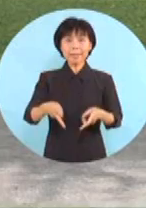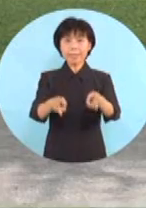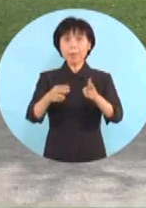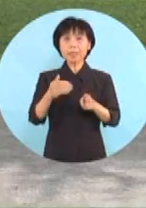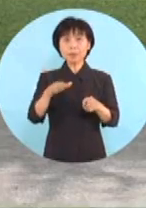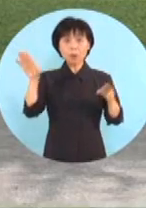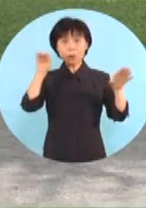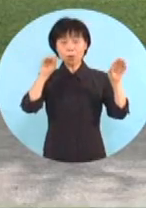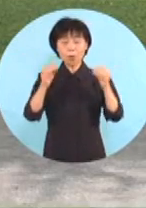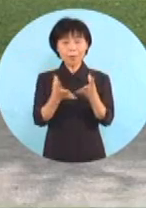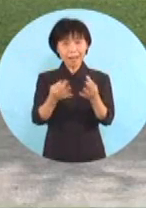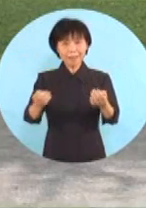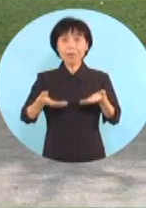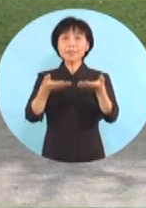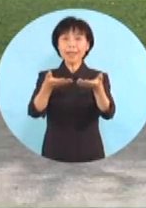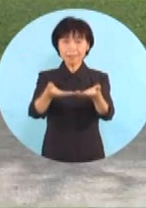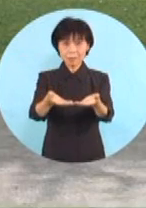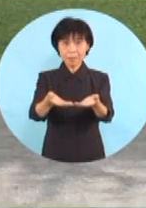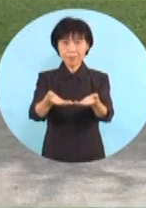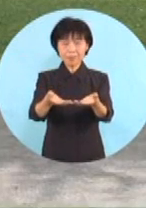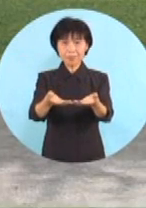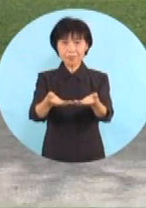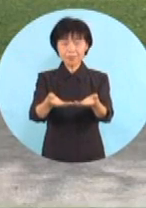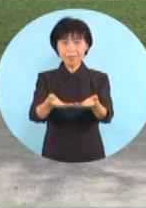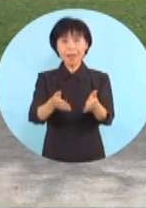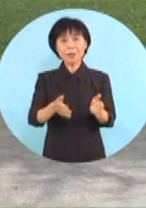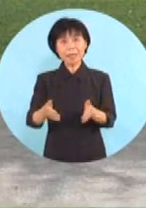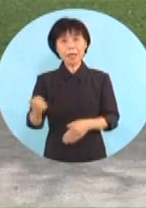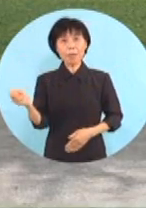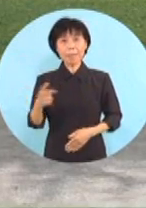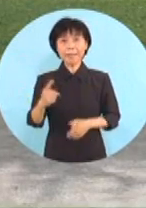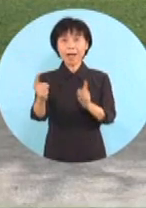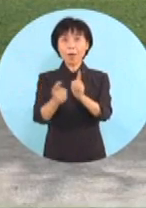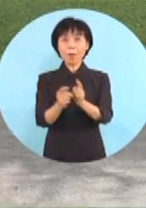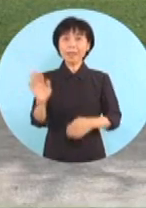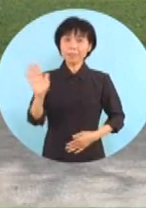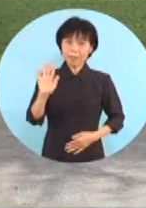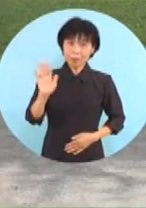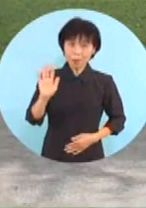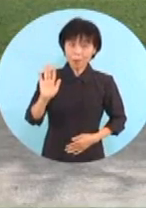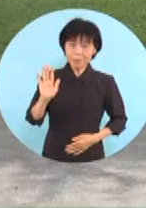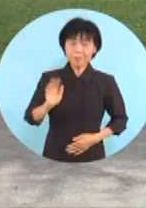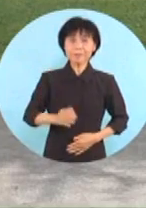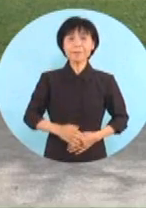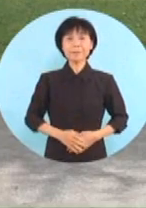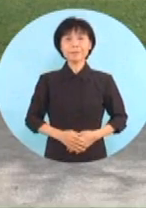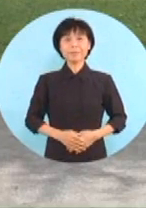の情報をどんどんお伝えしていきます。それではまたお会いしましょう。